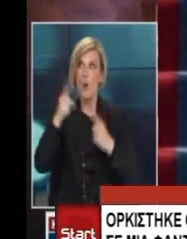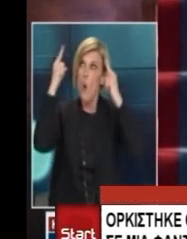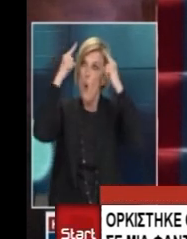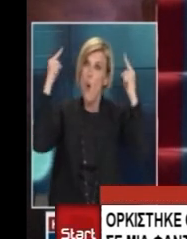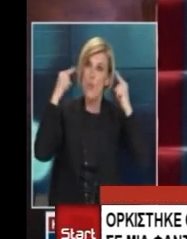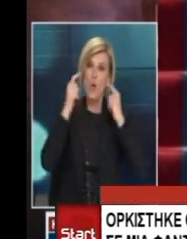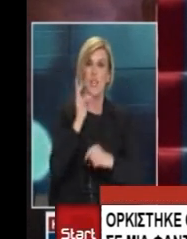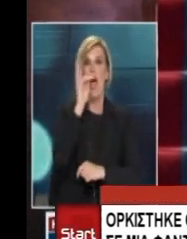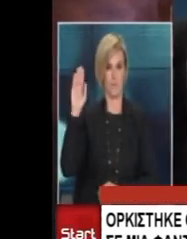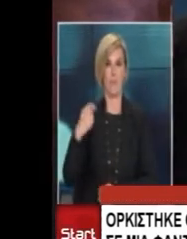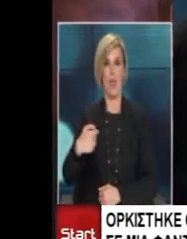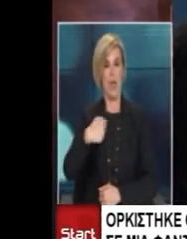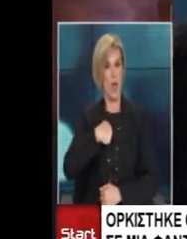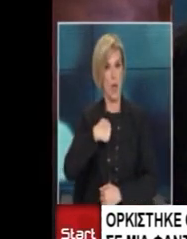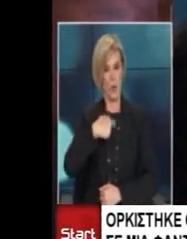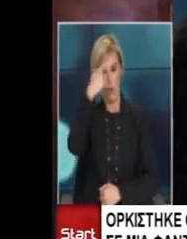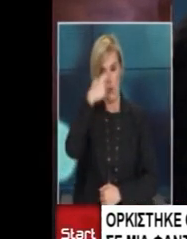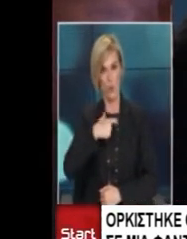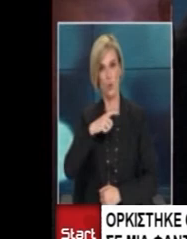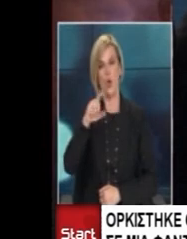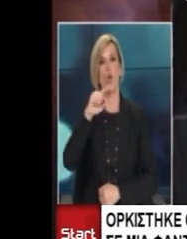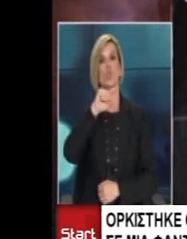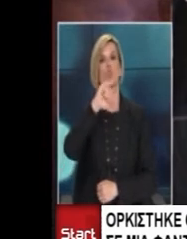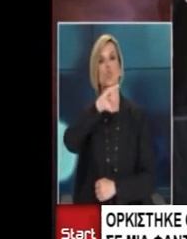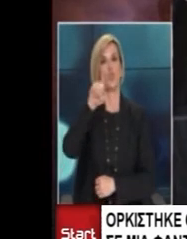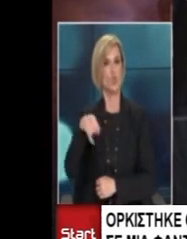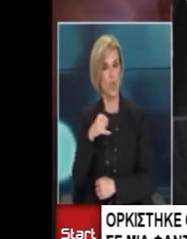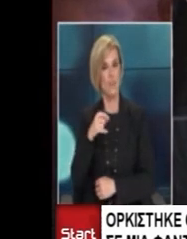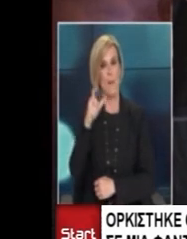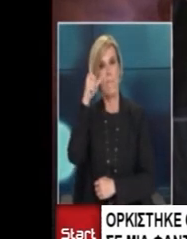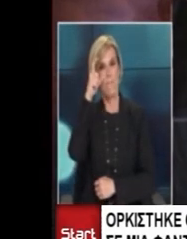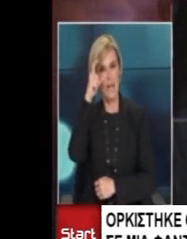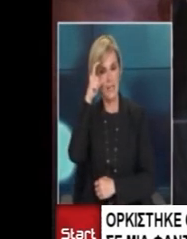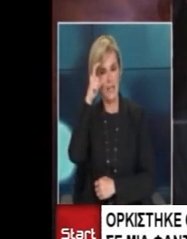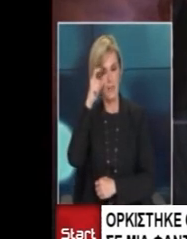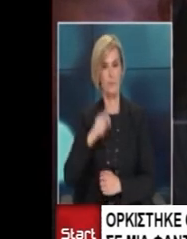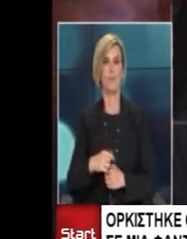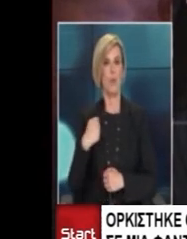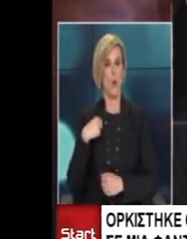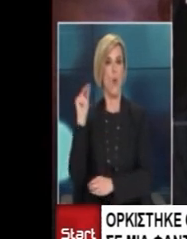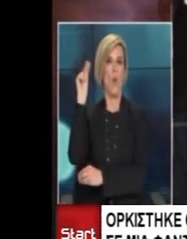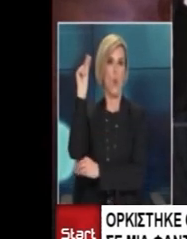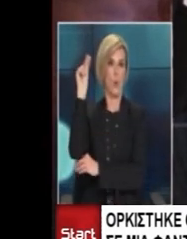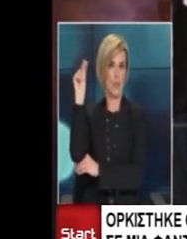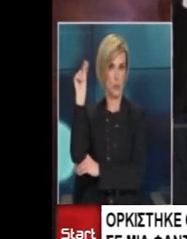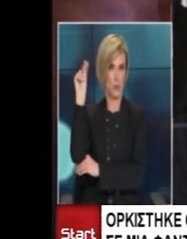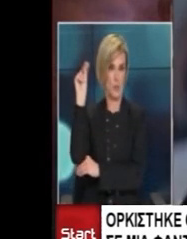Χάρις, μέσα σε χειροκροτήματα. Ο Τζόζεφ Ρόμπινετ Μπάιντεν Τζούνιορ, ορκίζομαι